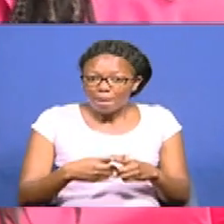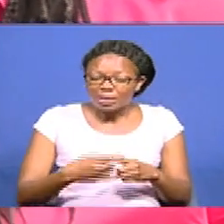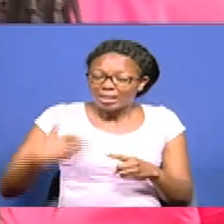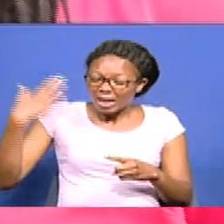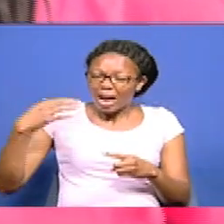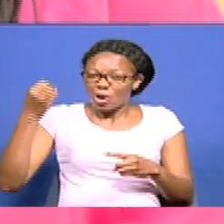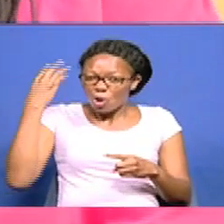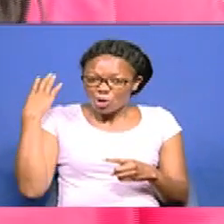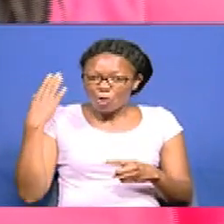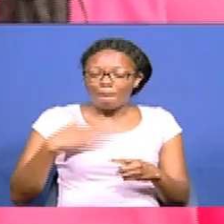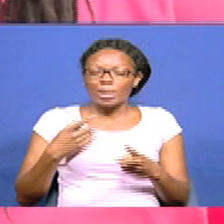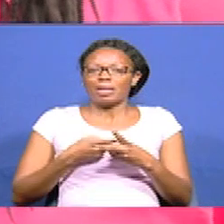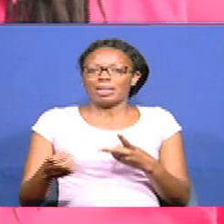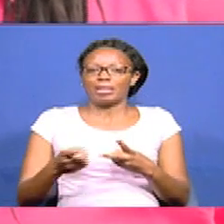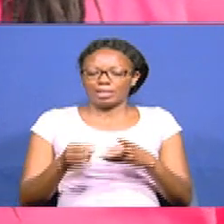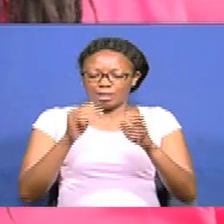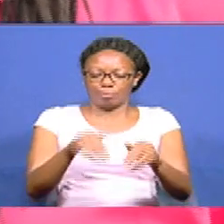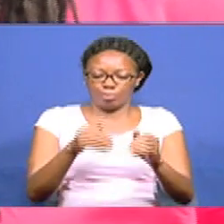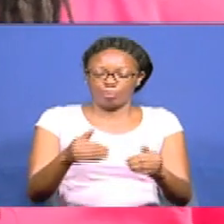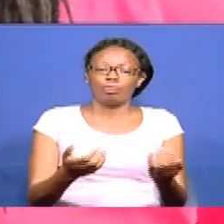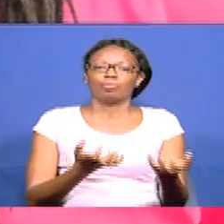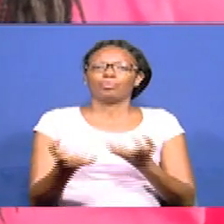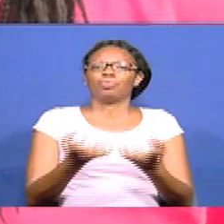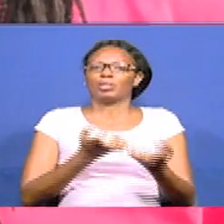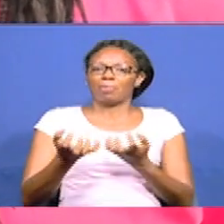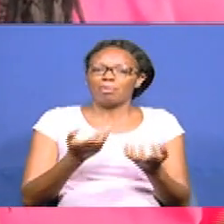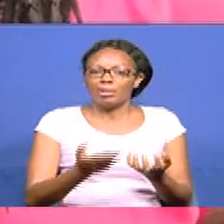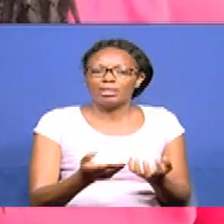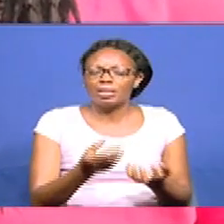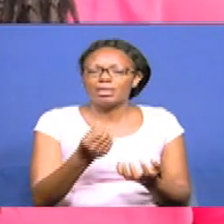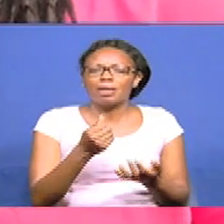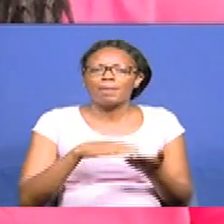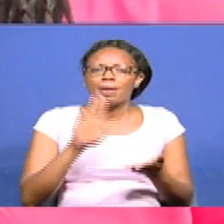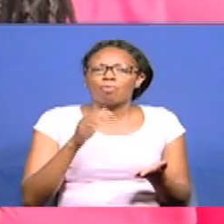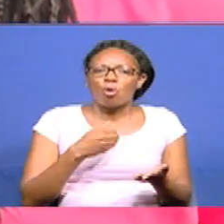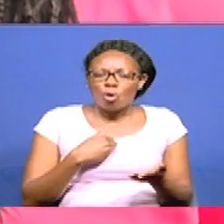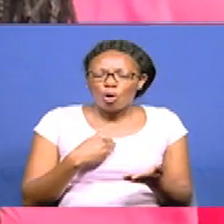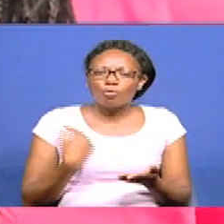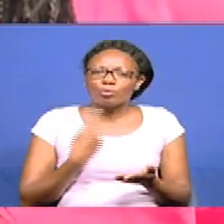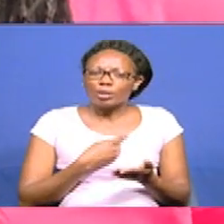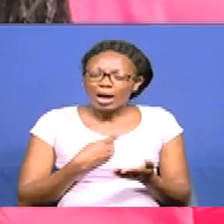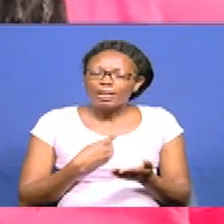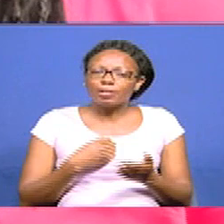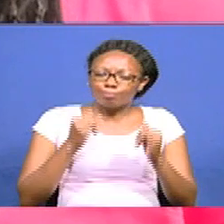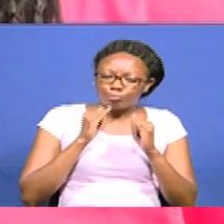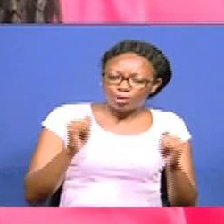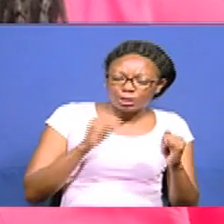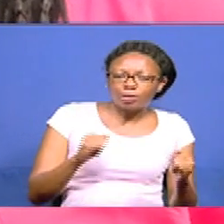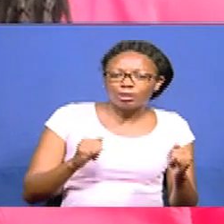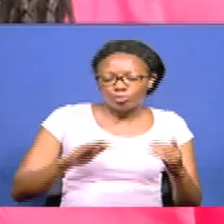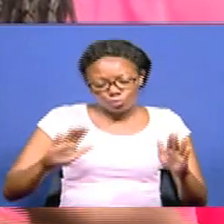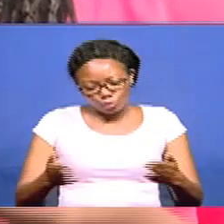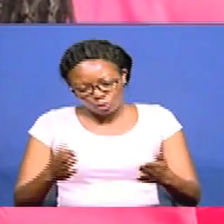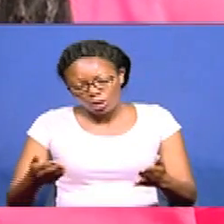ningeanza na biashara badala ya kufanya hiyo kazi nilifanya, alafu ndio nikakuja kwa hii. Kwa hivyo hata wale young tunajaribu sana kuwa